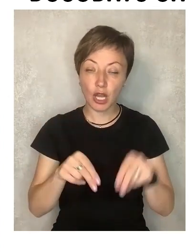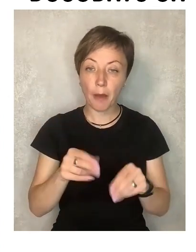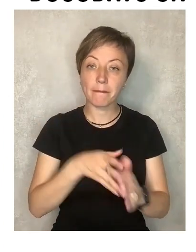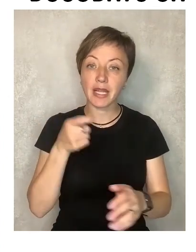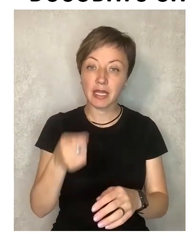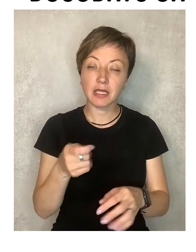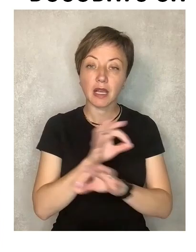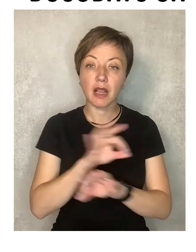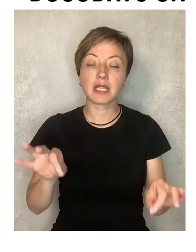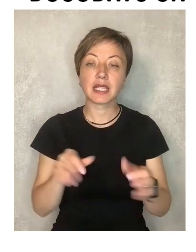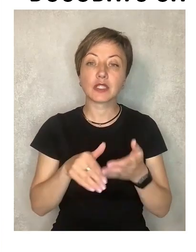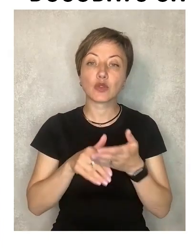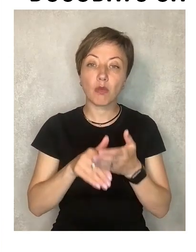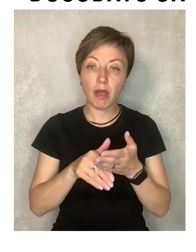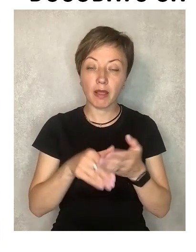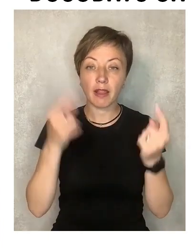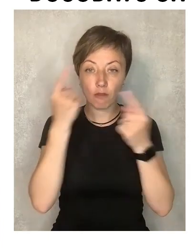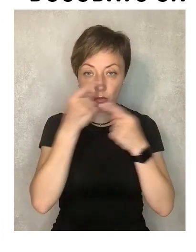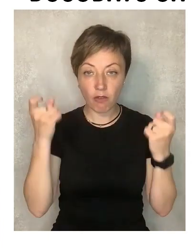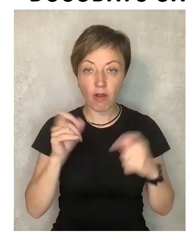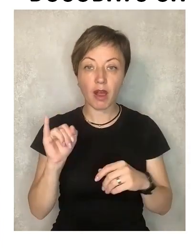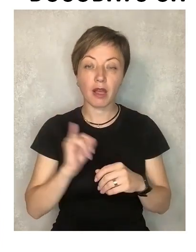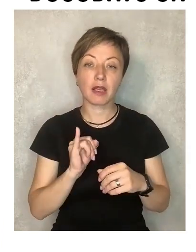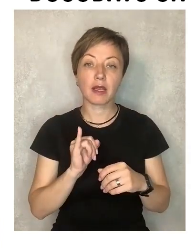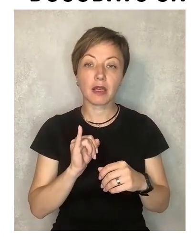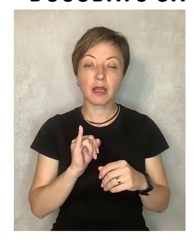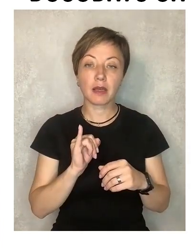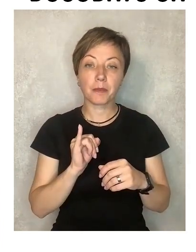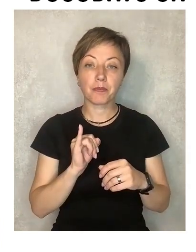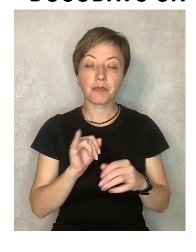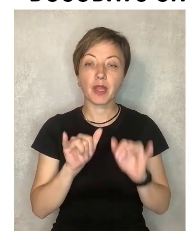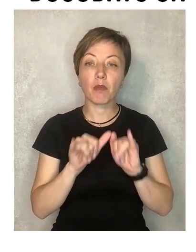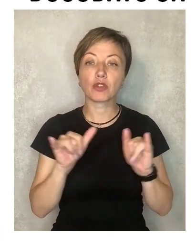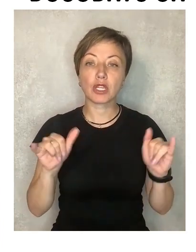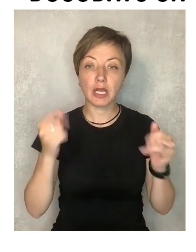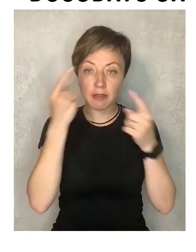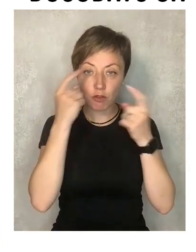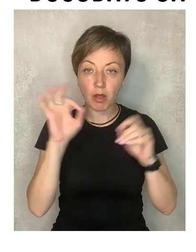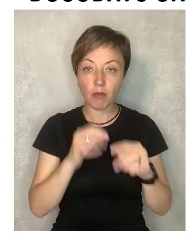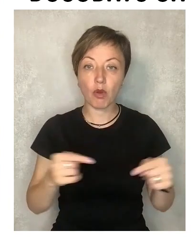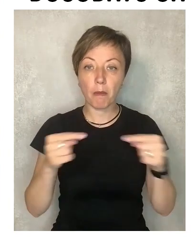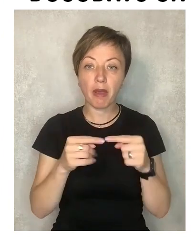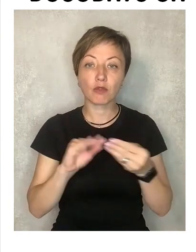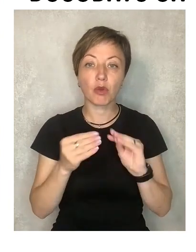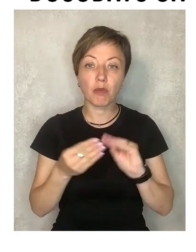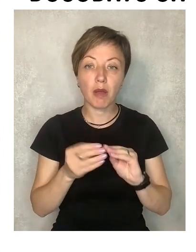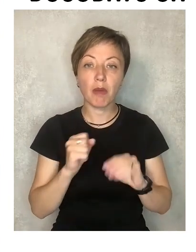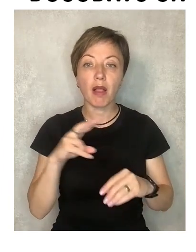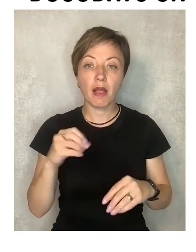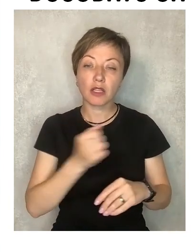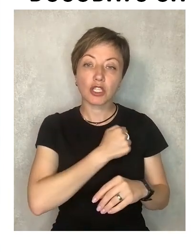інструмент інформування і якби поширення інформації про певну проблему. Але, на жаль, ми знаємо,